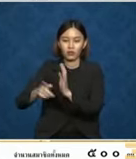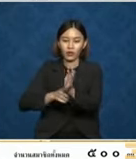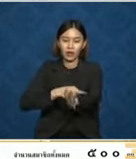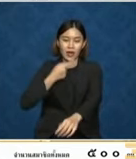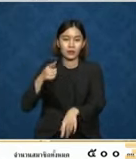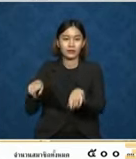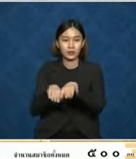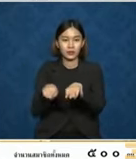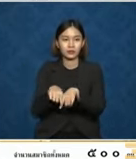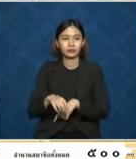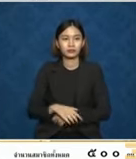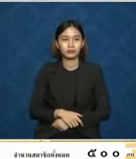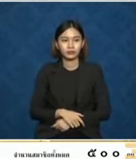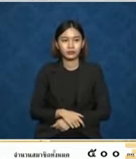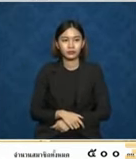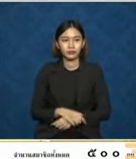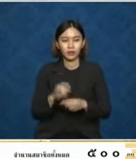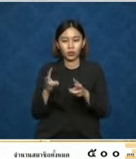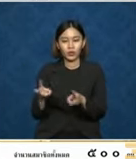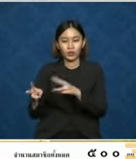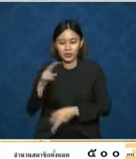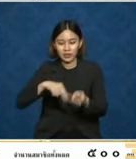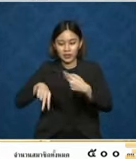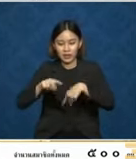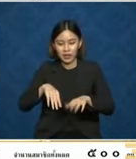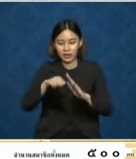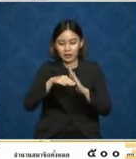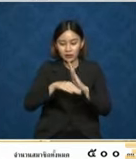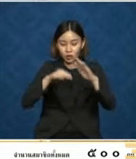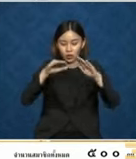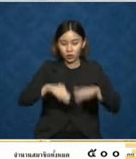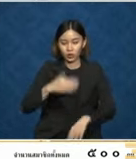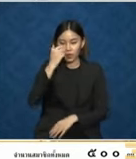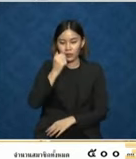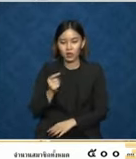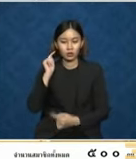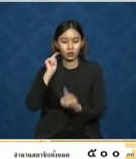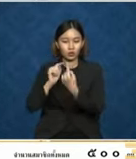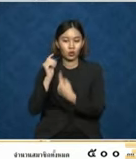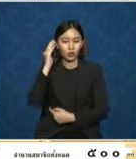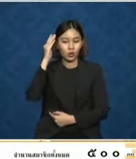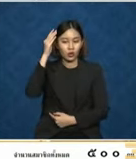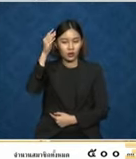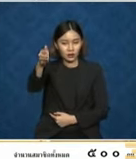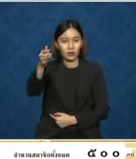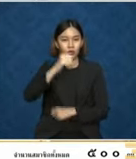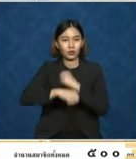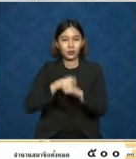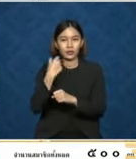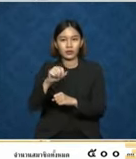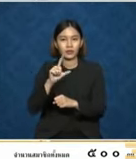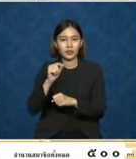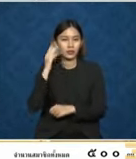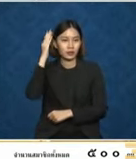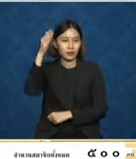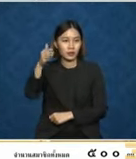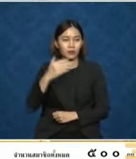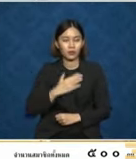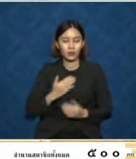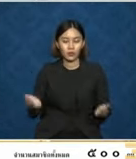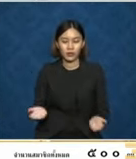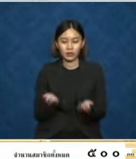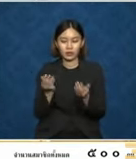านั้นนะครับเรามาหาวิธีการลดขยะสะสมในวันนี้เพื่อลูกหลานของเราในอีก10ปี20ปีข้างหน้านะครับผมขอสนับ